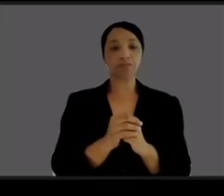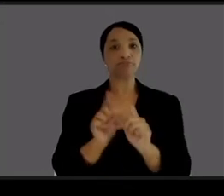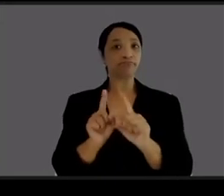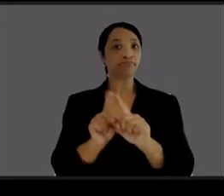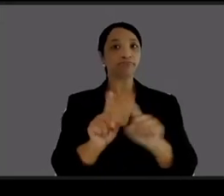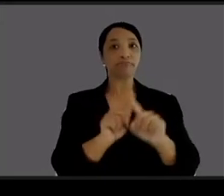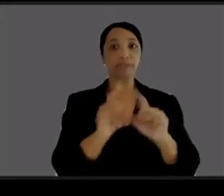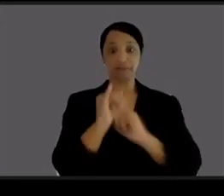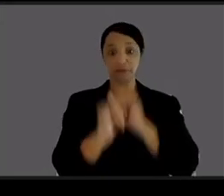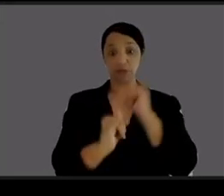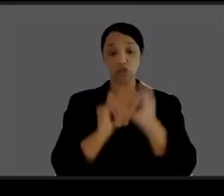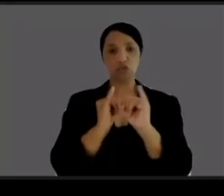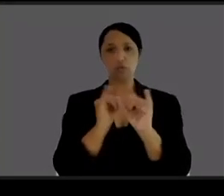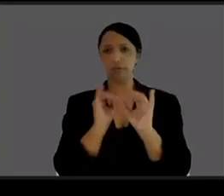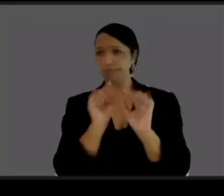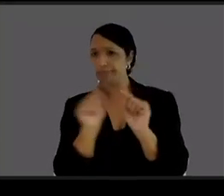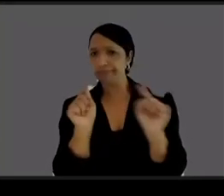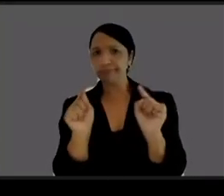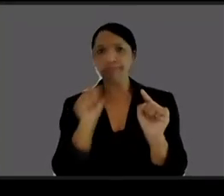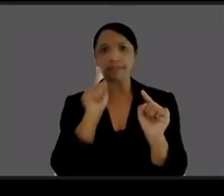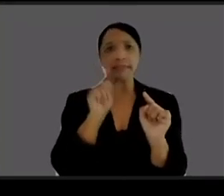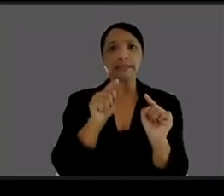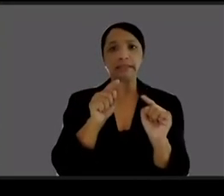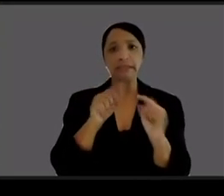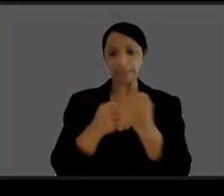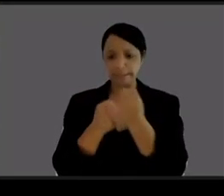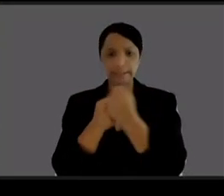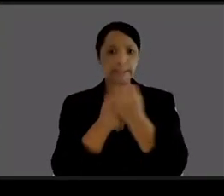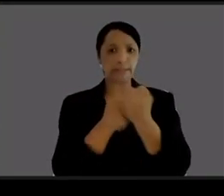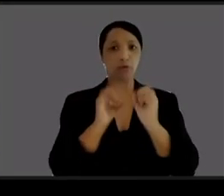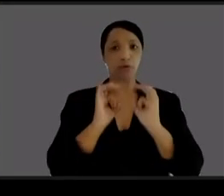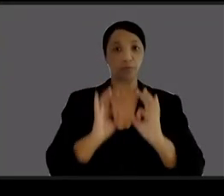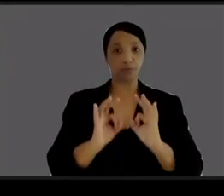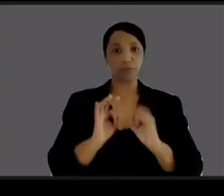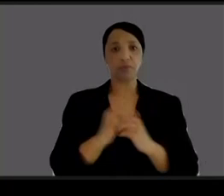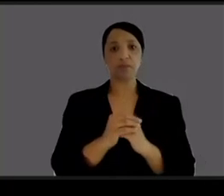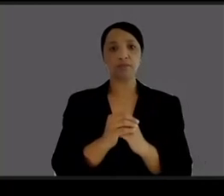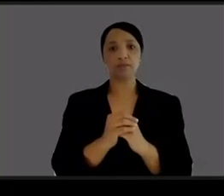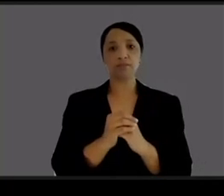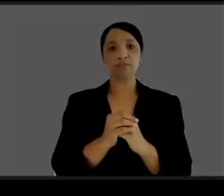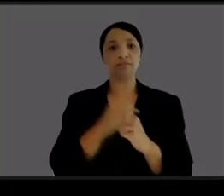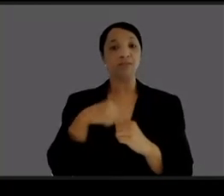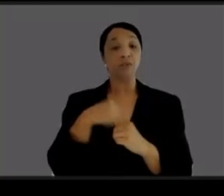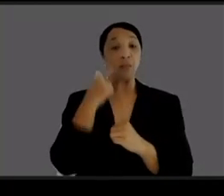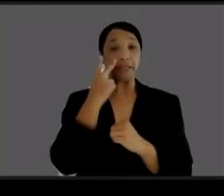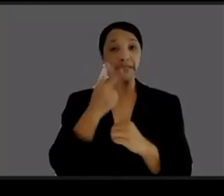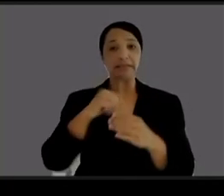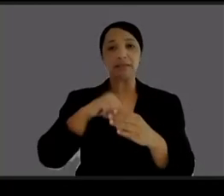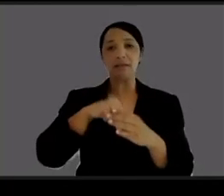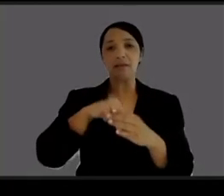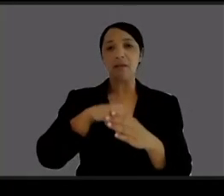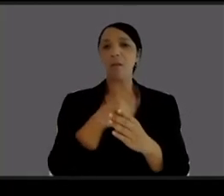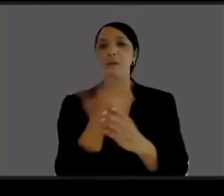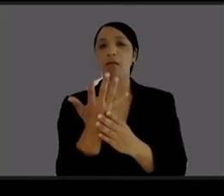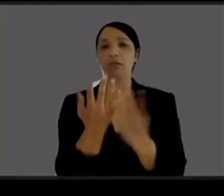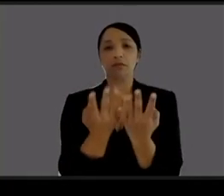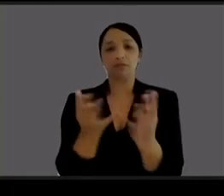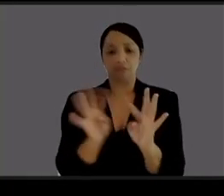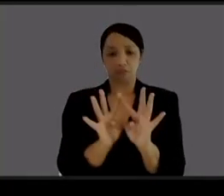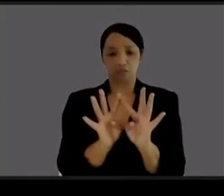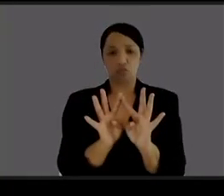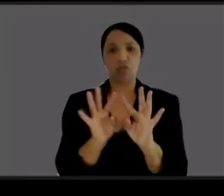المصلحه المتعددين راسخه على الانترنت تحتاج الى مزيد من الدعم وليس اقل من الدعم وتهدف لجنه القياده التي